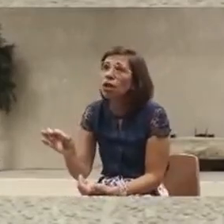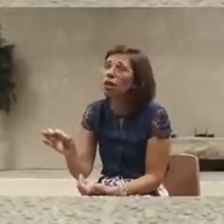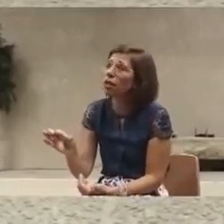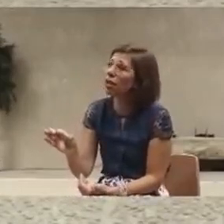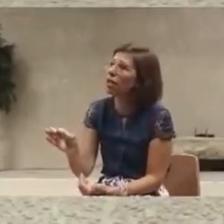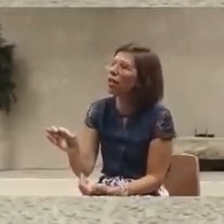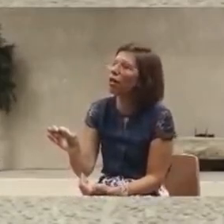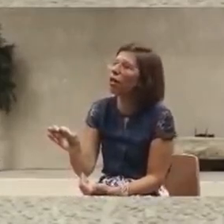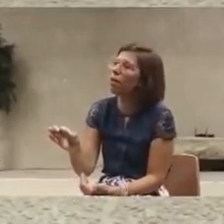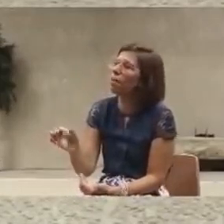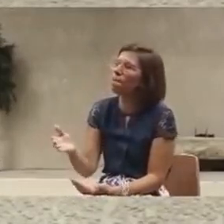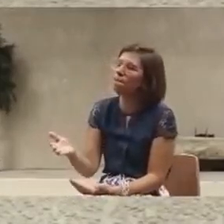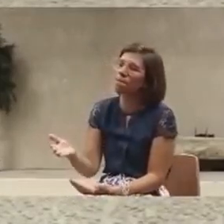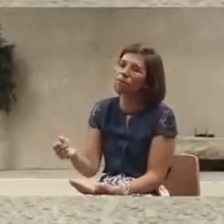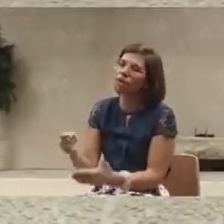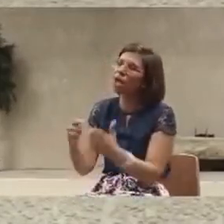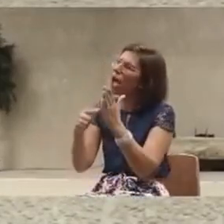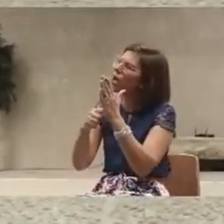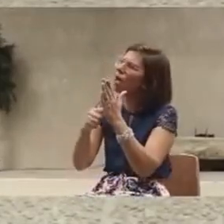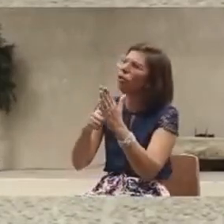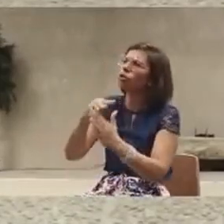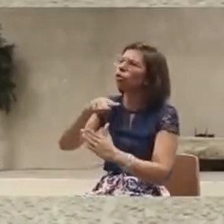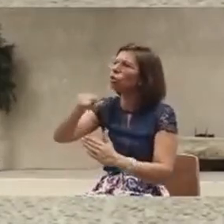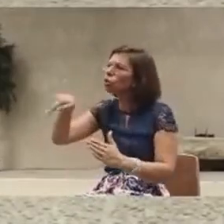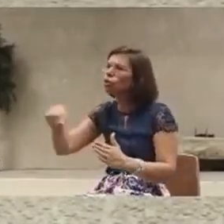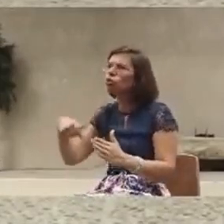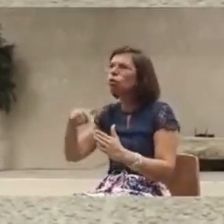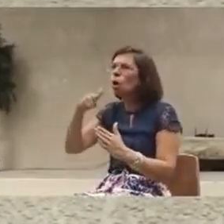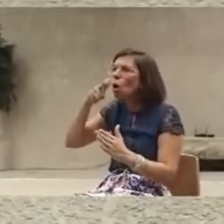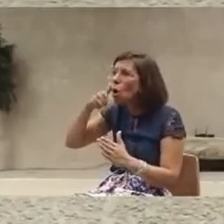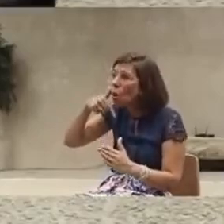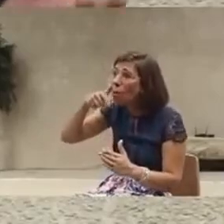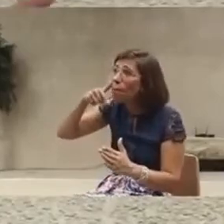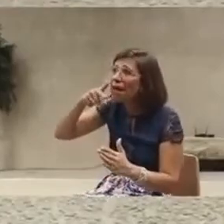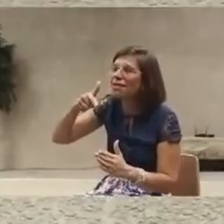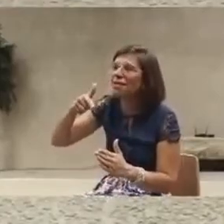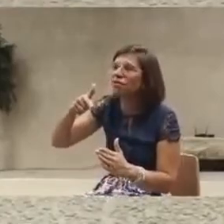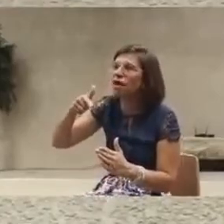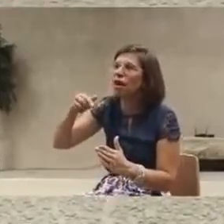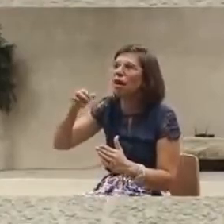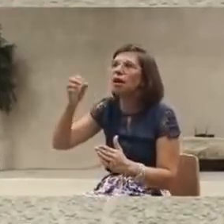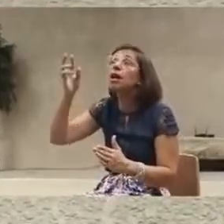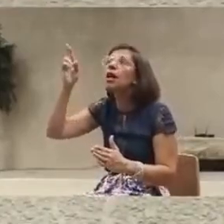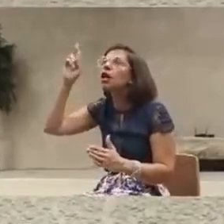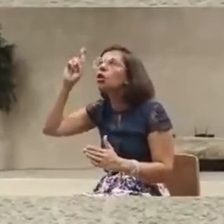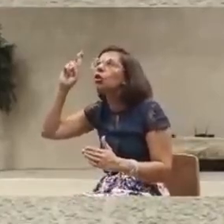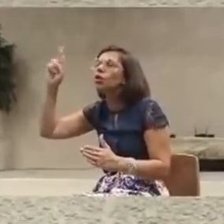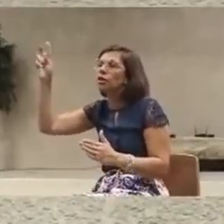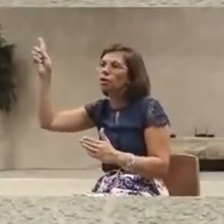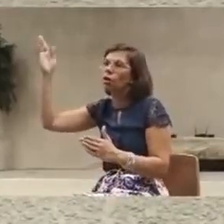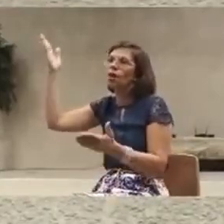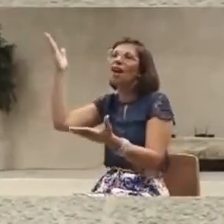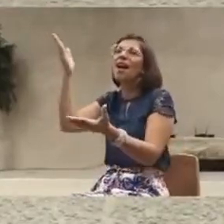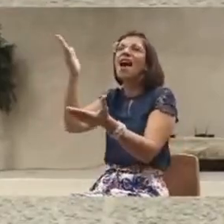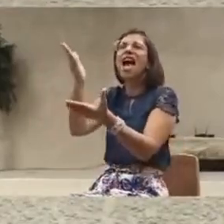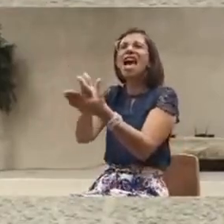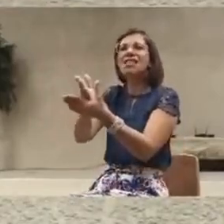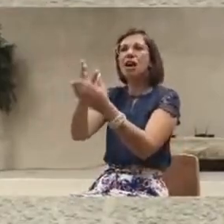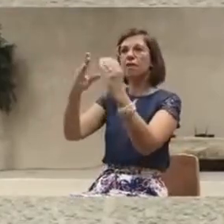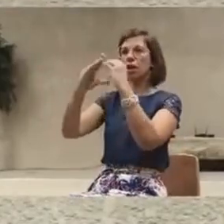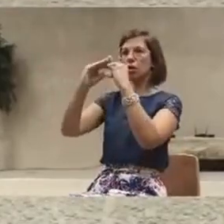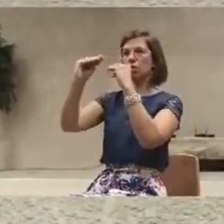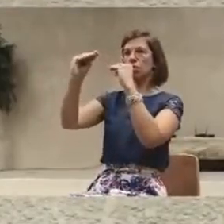Seigneur mettra le fleuve dans le désert. Le chemin apparaîtra. Tu verras Jésus de plus dans